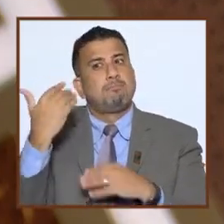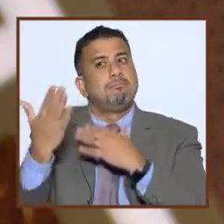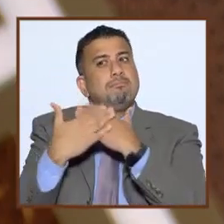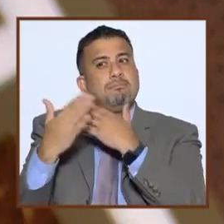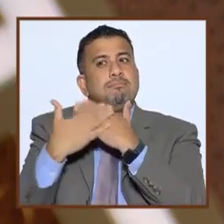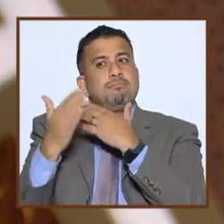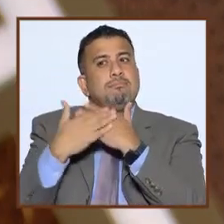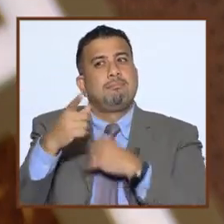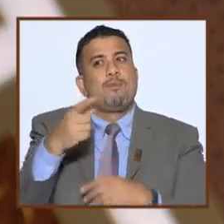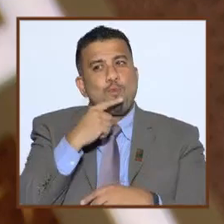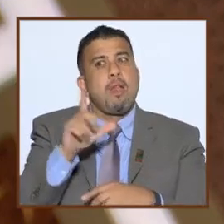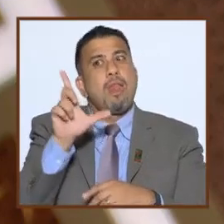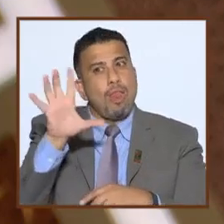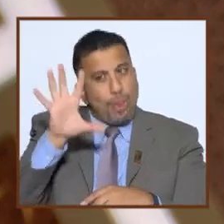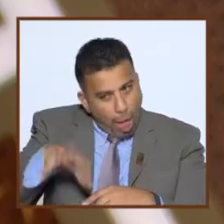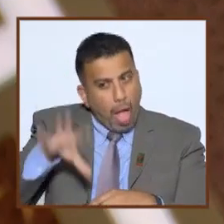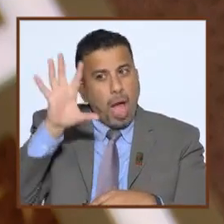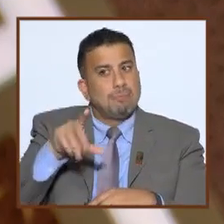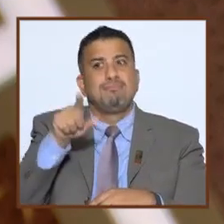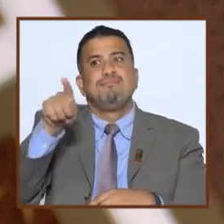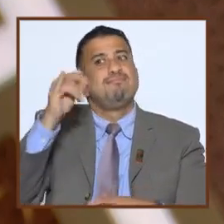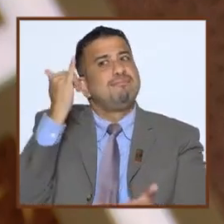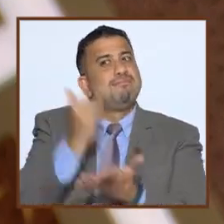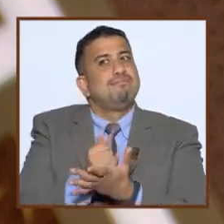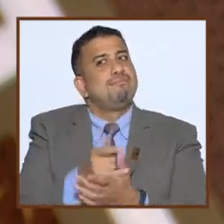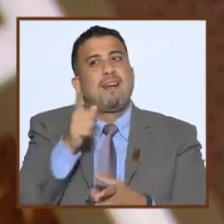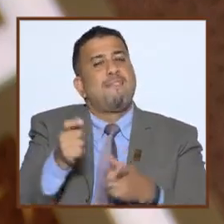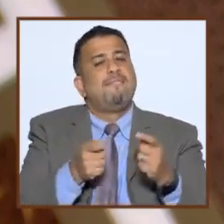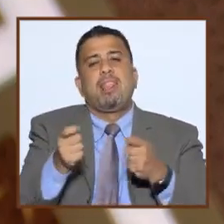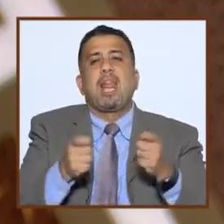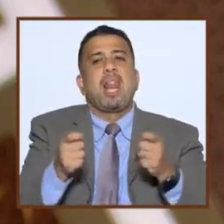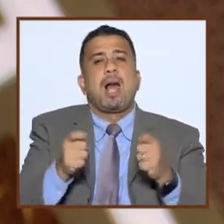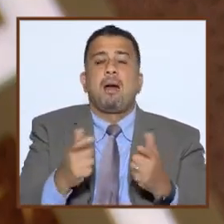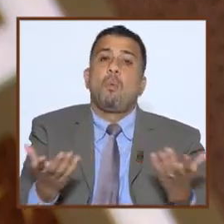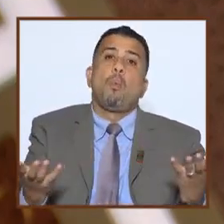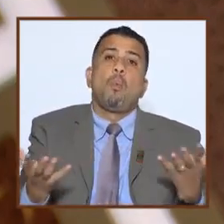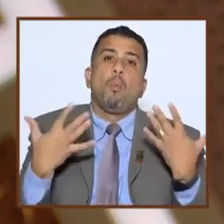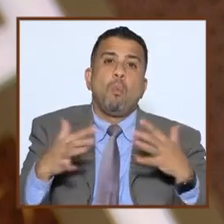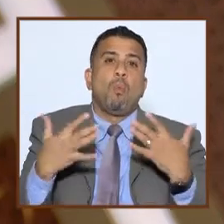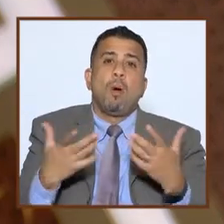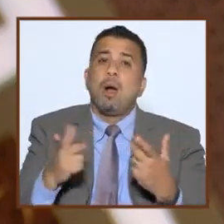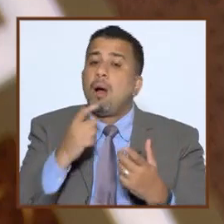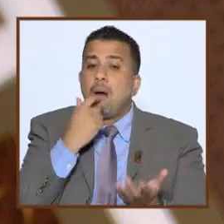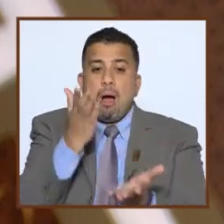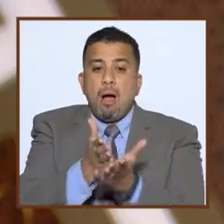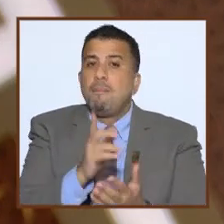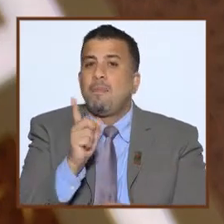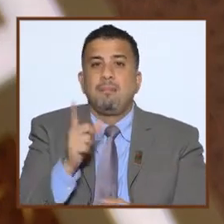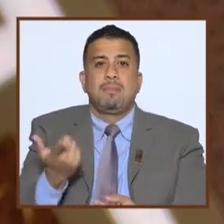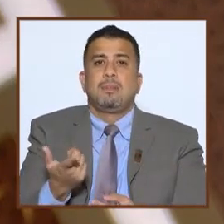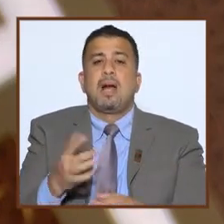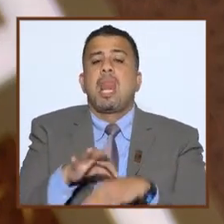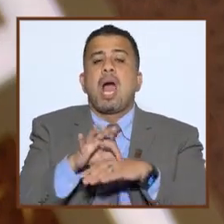فتنه هو فتنه الله بهؤلاء العوام لانه ما اعطاهم الحق وما اعطاهم الطريق الصحيح كما ان